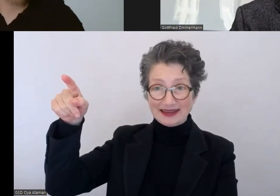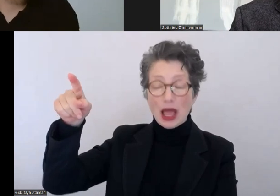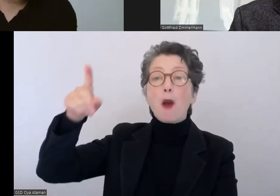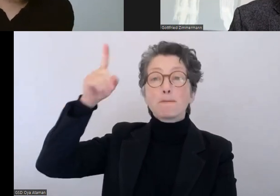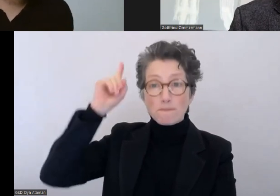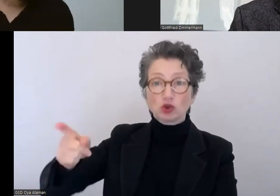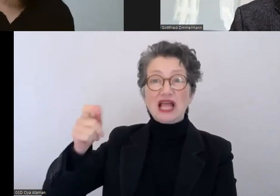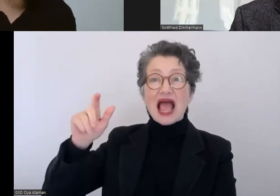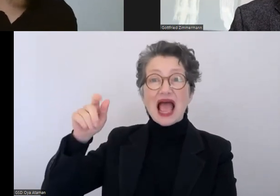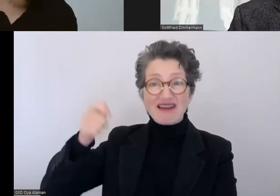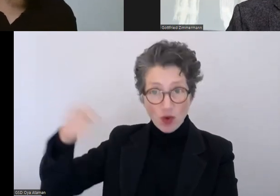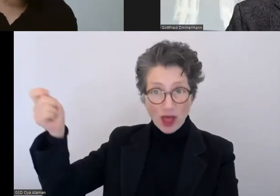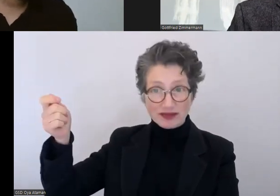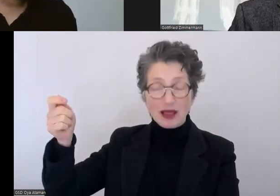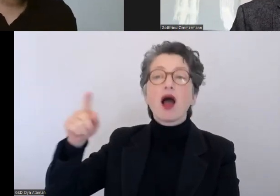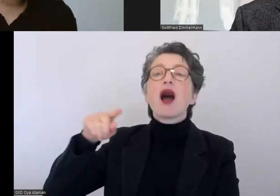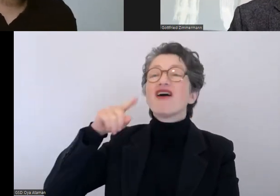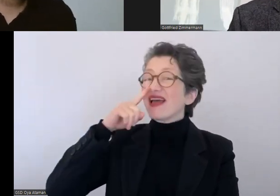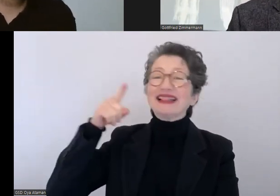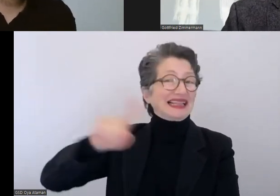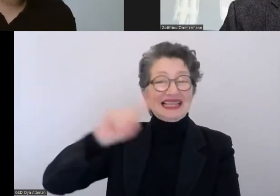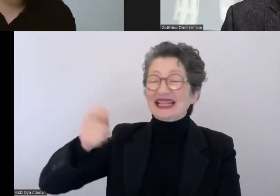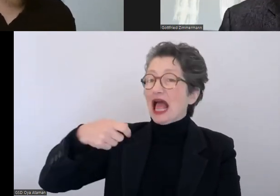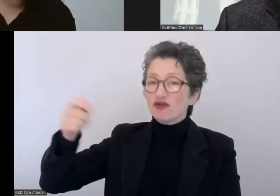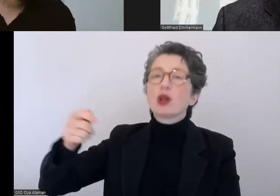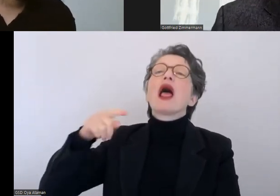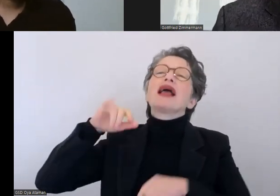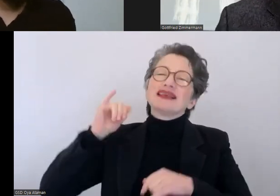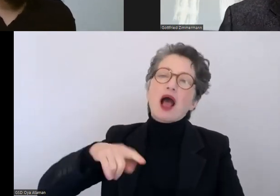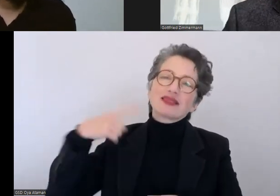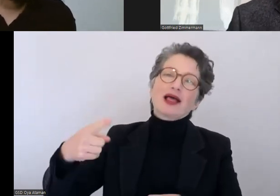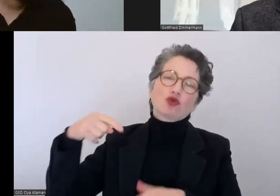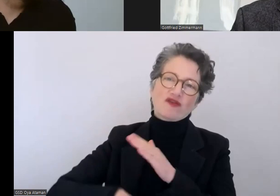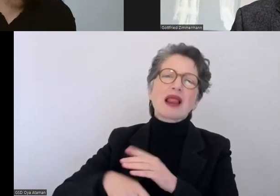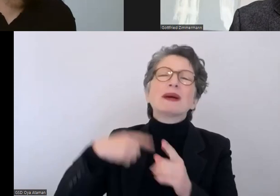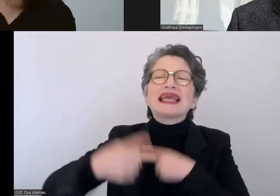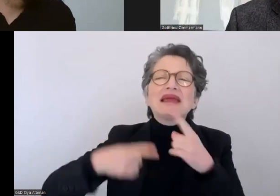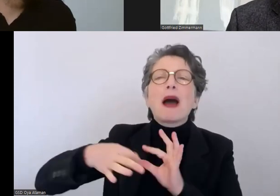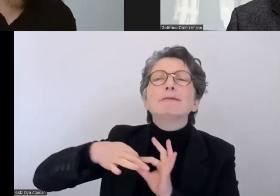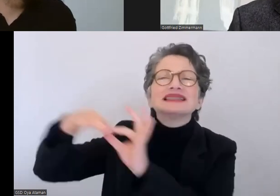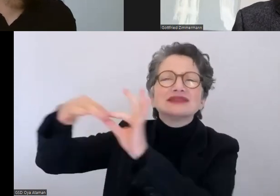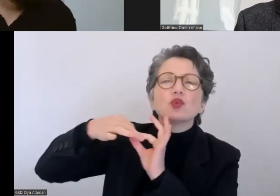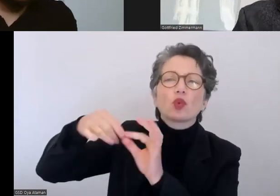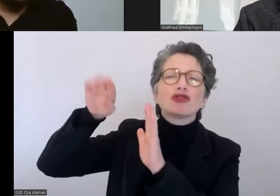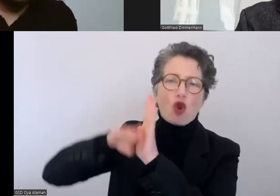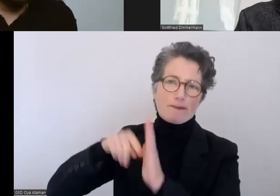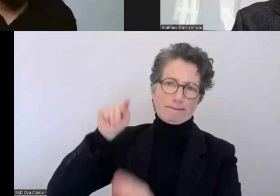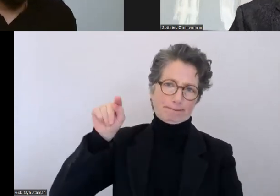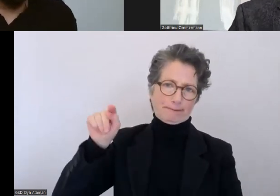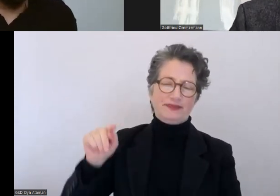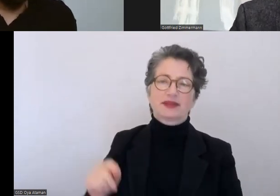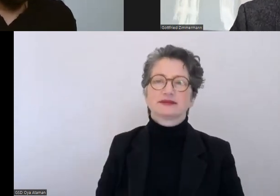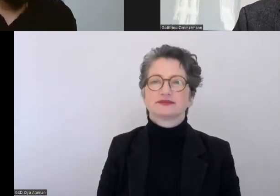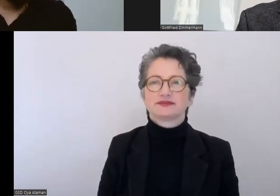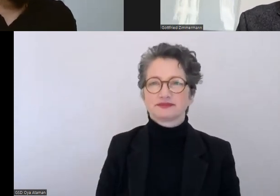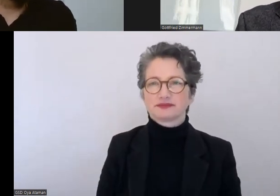Ja, der Alexander kann da vielleicht noch mehr dazu sagen. Ich glaube, was ich dazu sagen darf, ist, es sind alles ja Menschen, die einen dann bewerten, zum